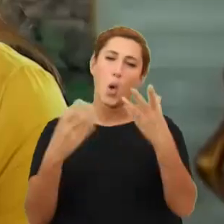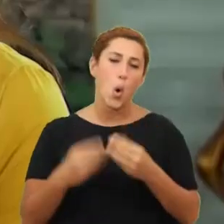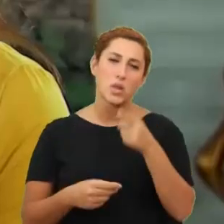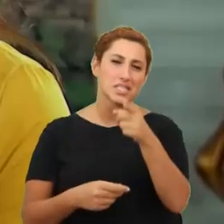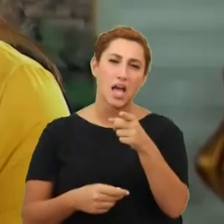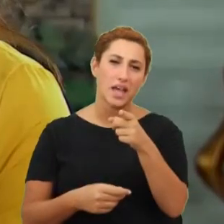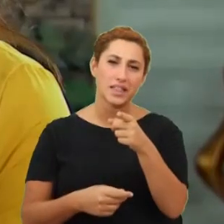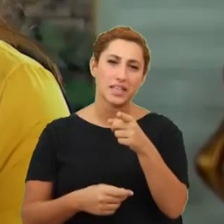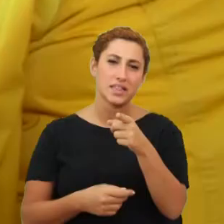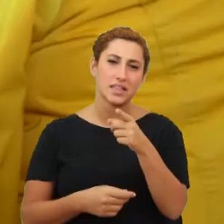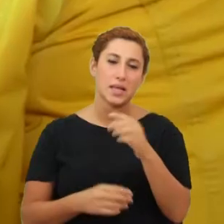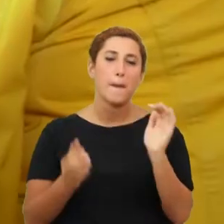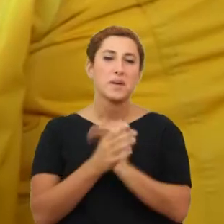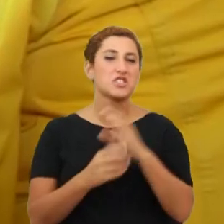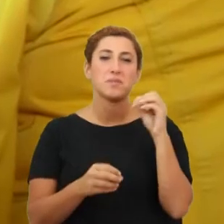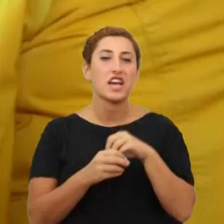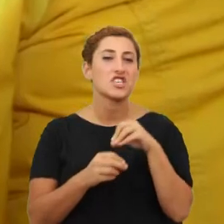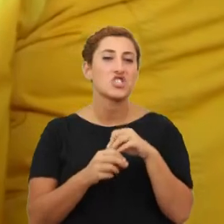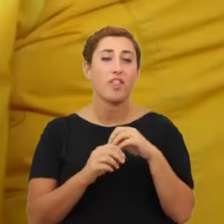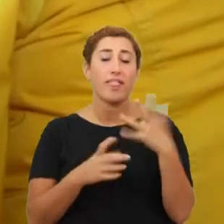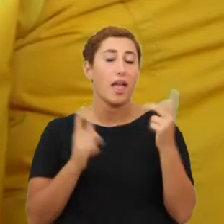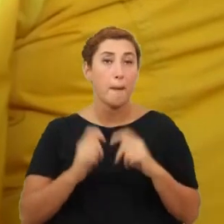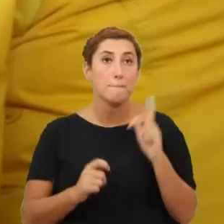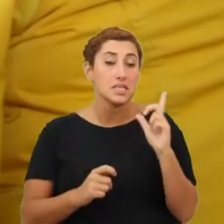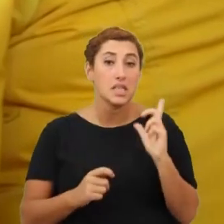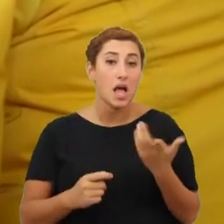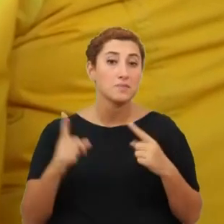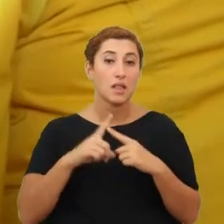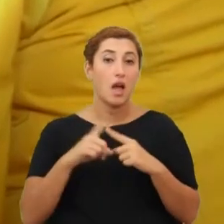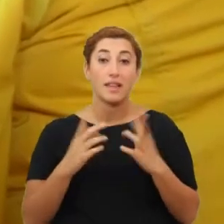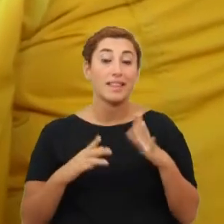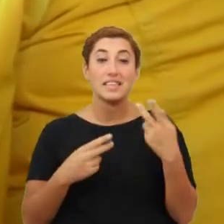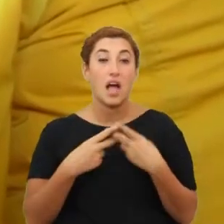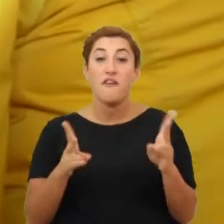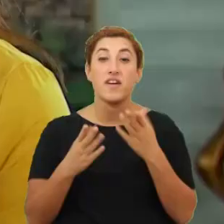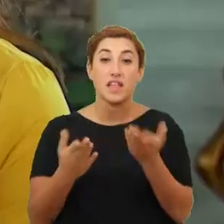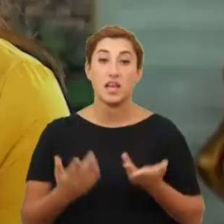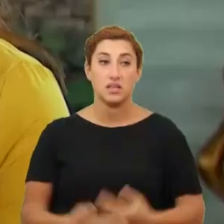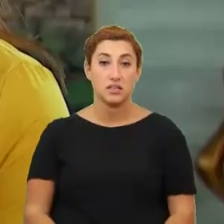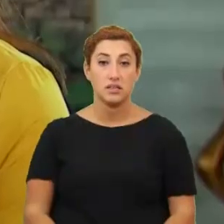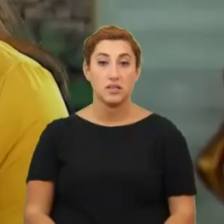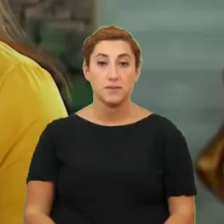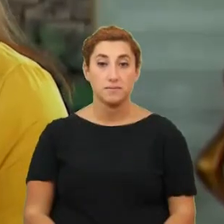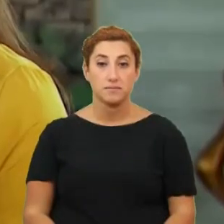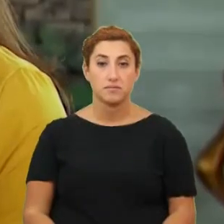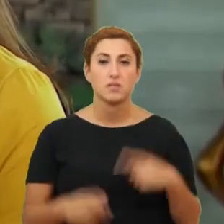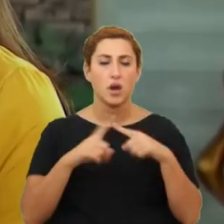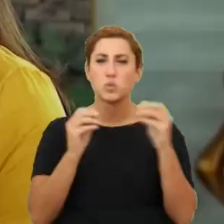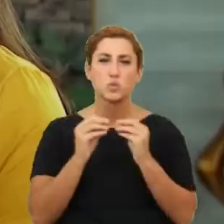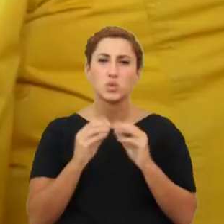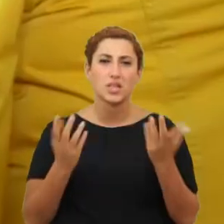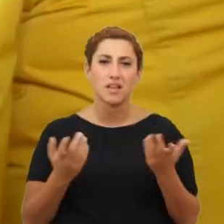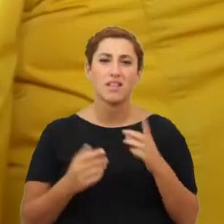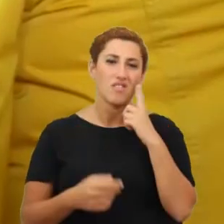olsaydın. Barışmak için ne yapması gerekirdi Tarık'ın? Yani nasıl affederdin onu? Tarık'ın suçu